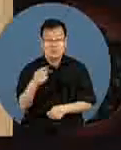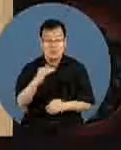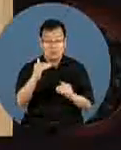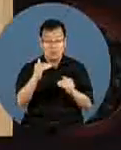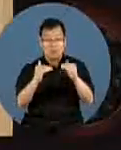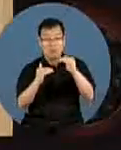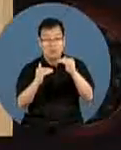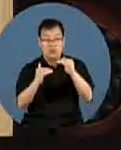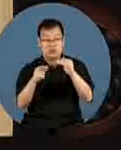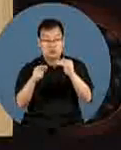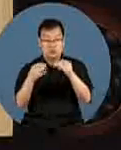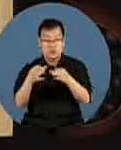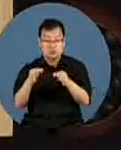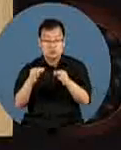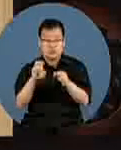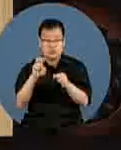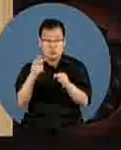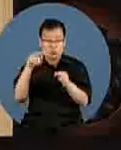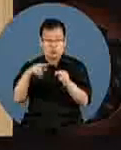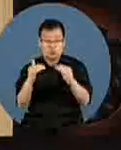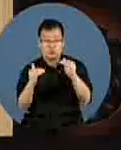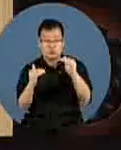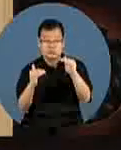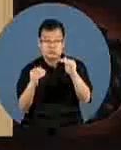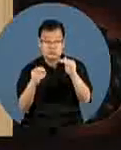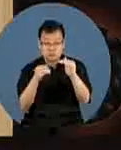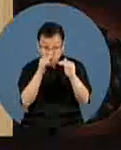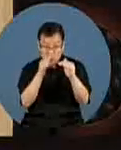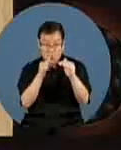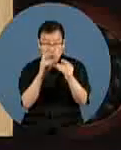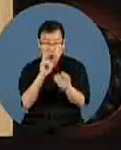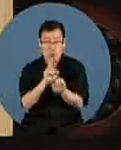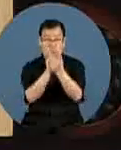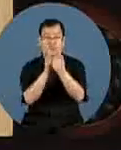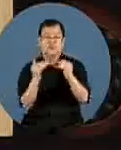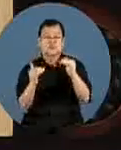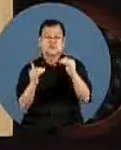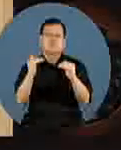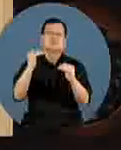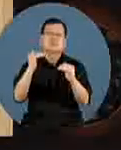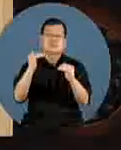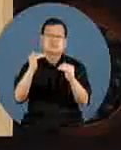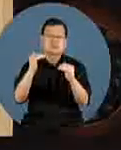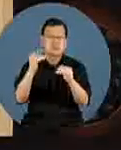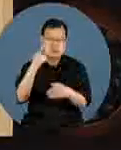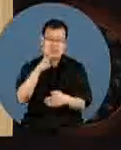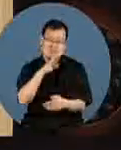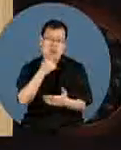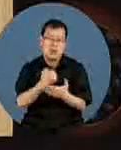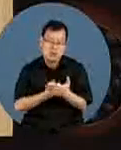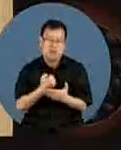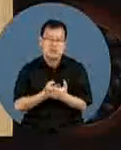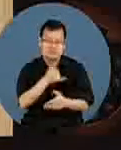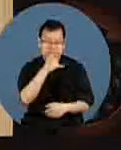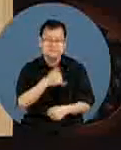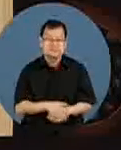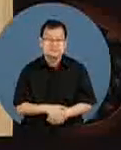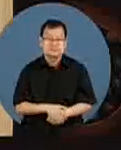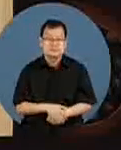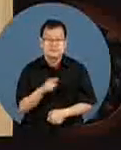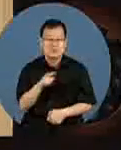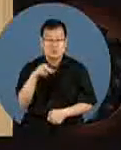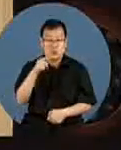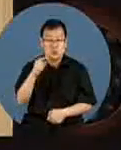또 김지석 6단의 묘수를 맞게 되어서 네. 참 아쉽게 되었는데요. 제가 볼 때는 아무래도